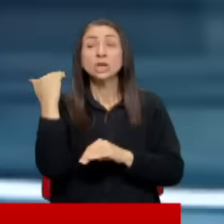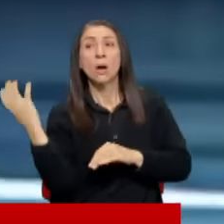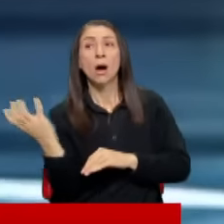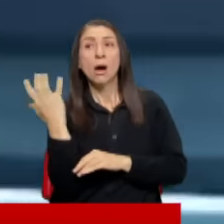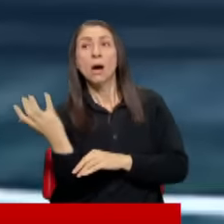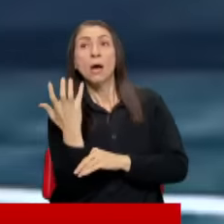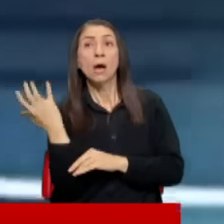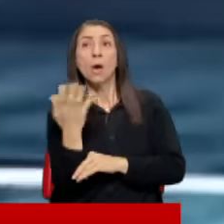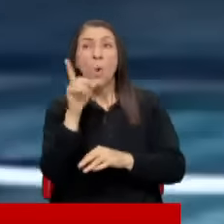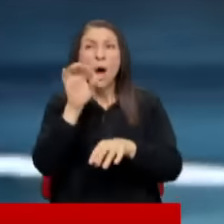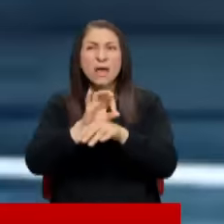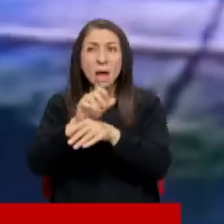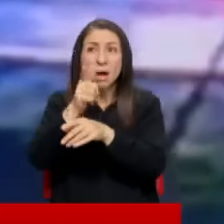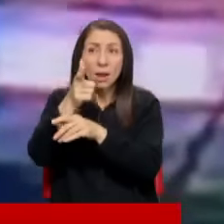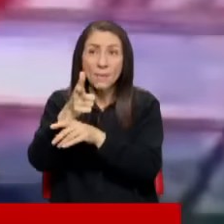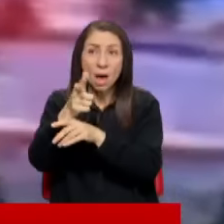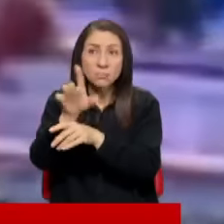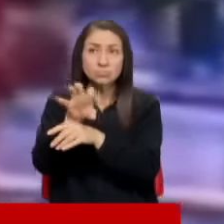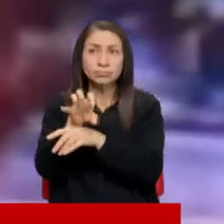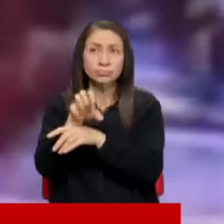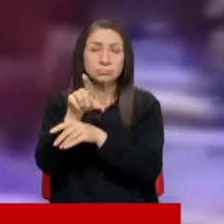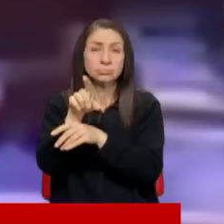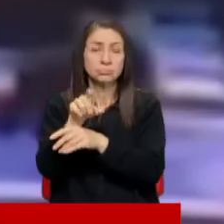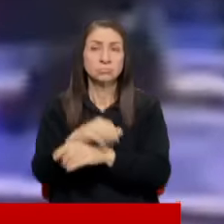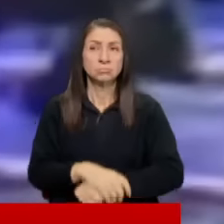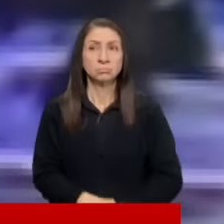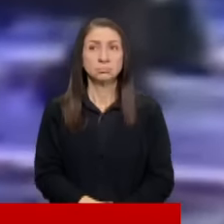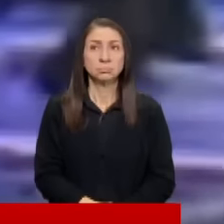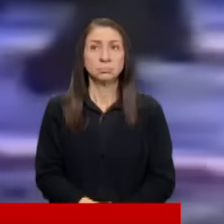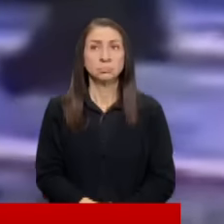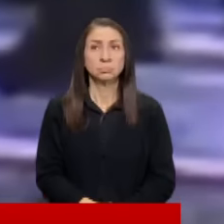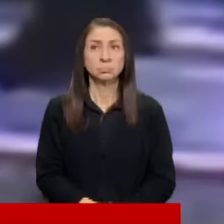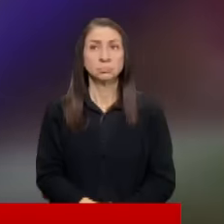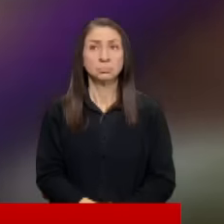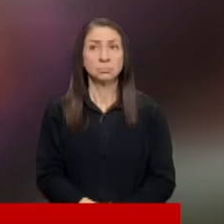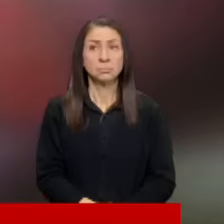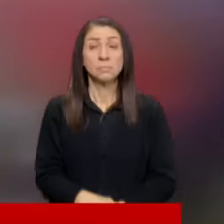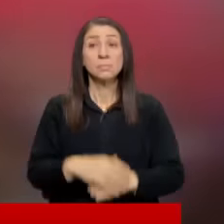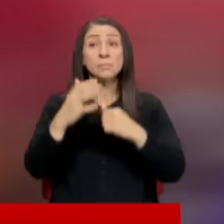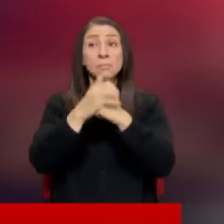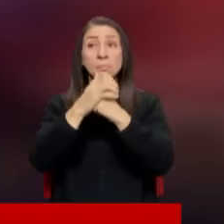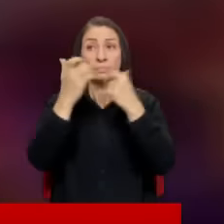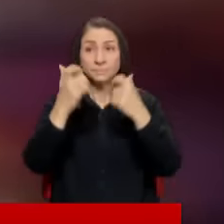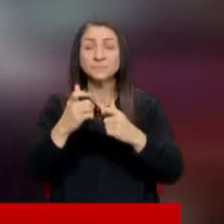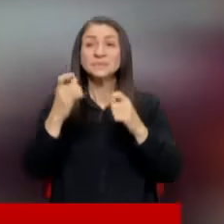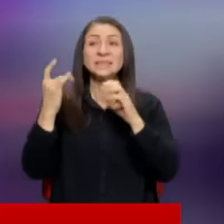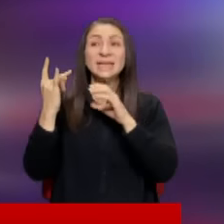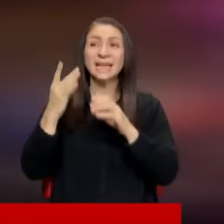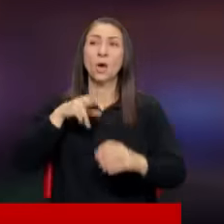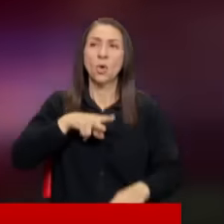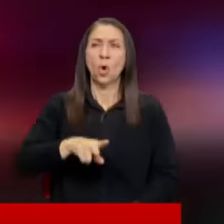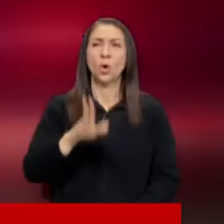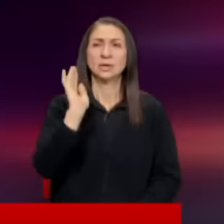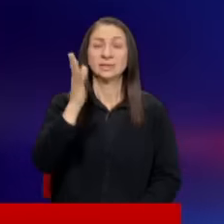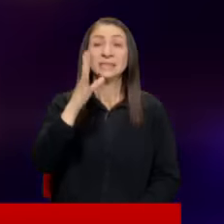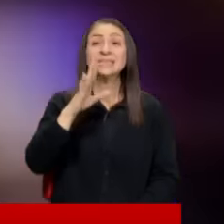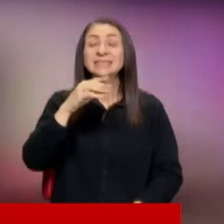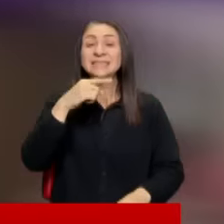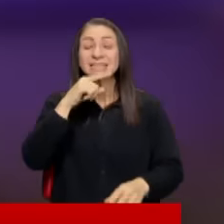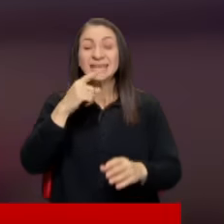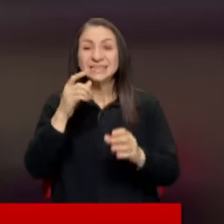alev aldı. O anlar kameraya yansıdı. Antalya Tekirdağ seferini yapan otobüs